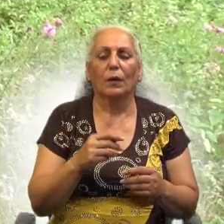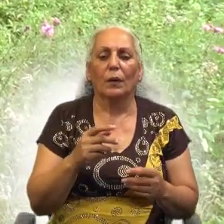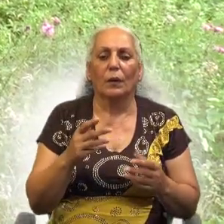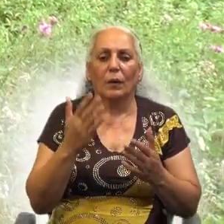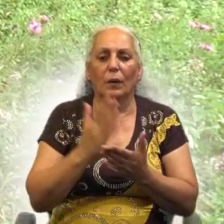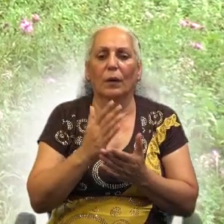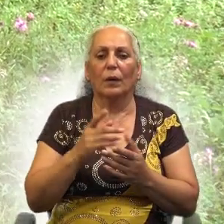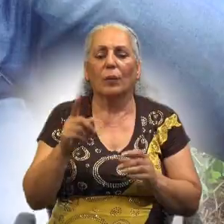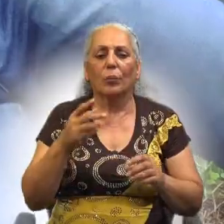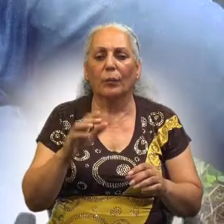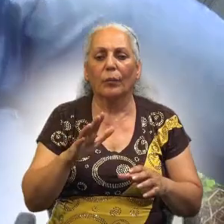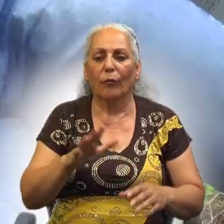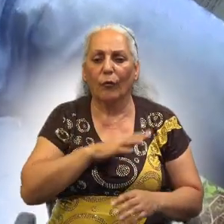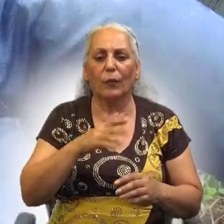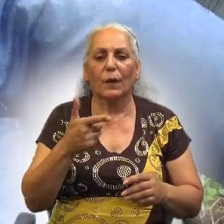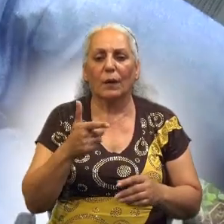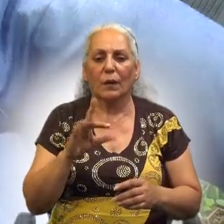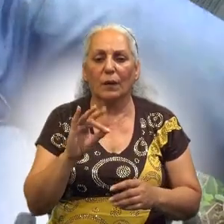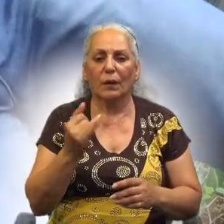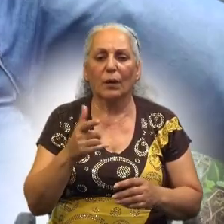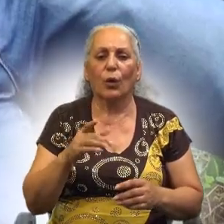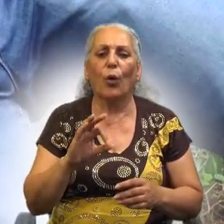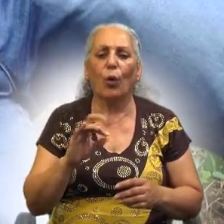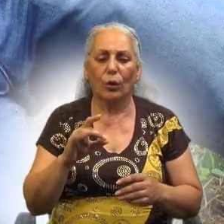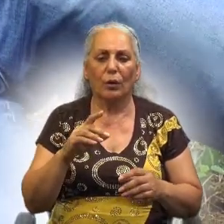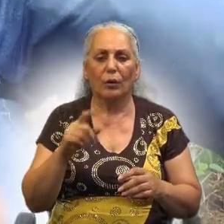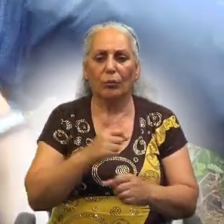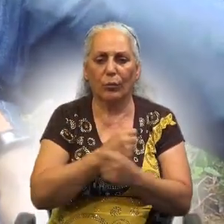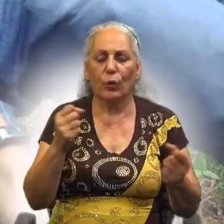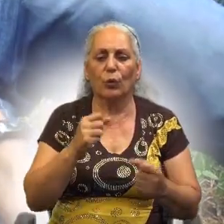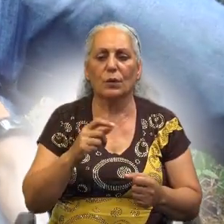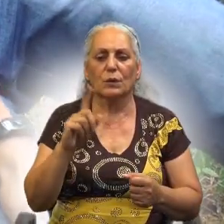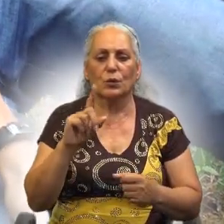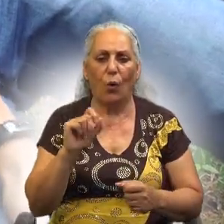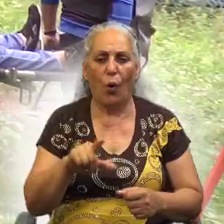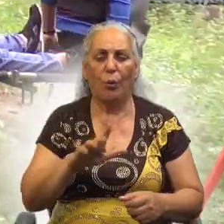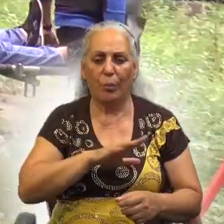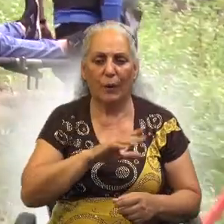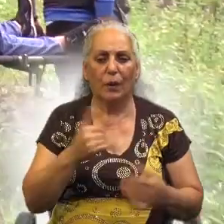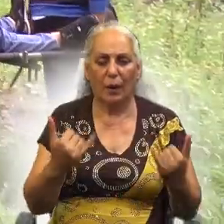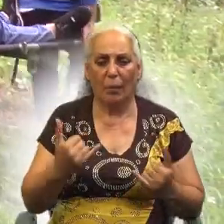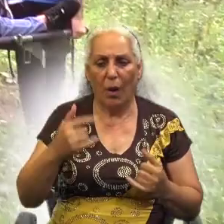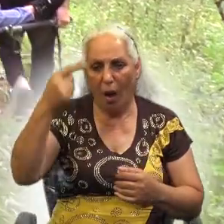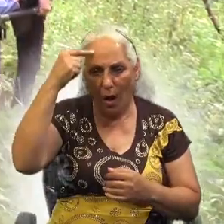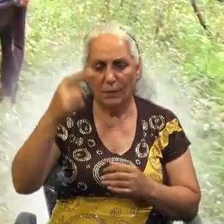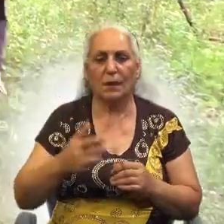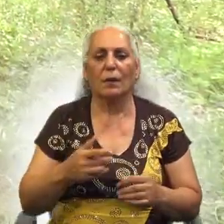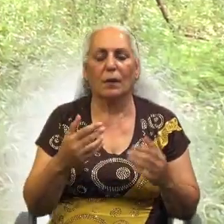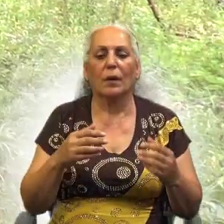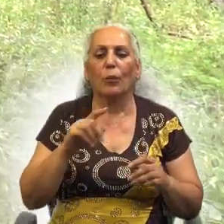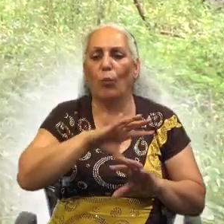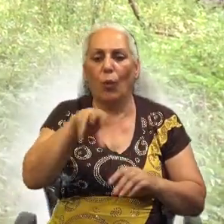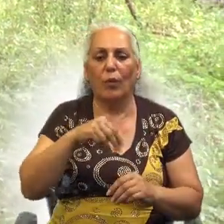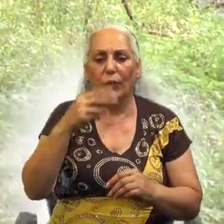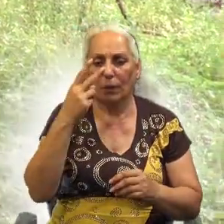է նշագծված տարածք, Գրիգորն էլ պայթյունի պայմանական զոհ է դառնում, ասում է, սա իր համար դաս կլինի ու այսուհետ կհետևի այն կանոններին,